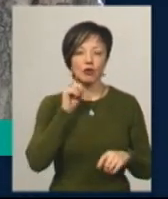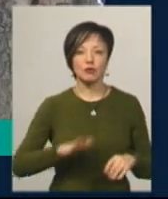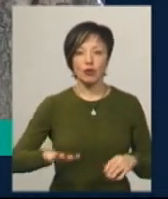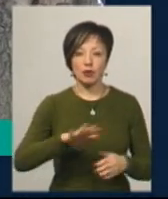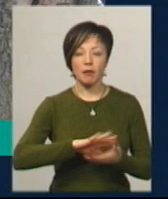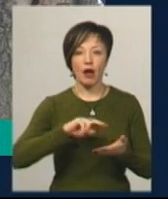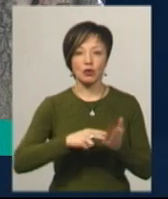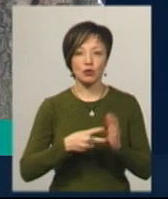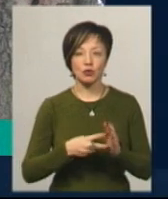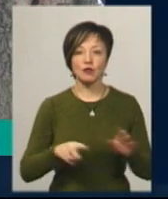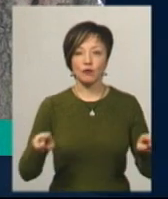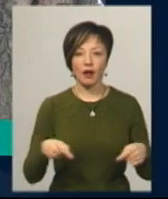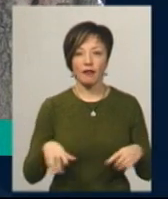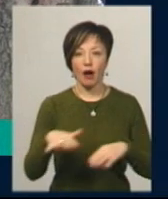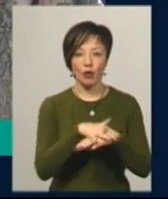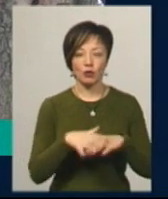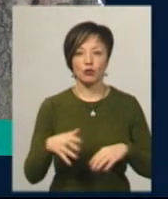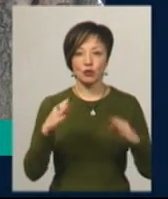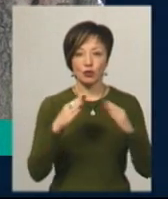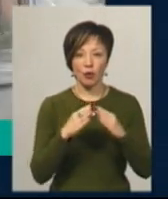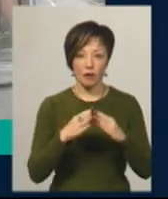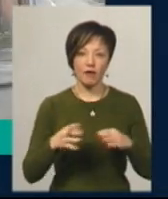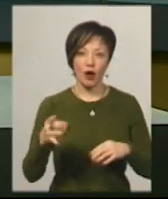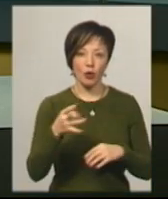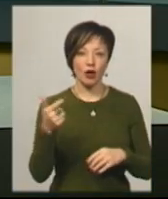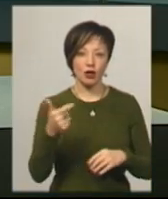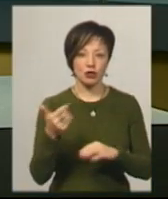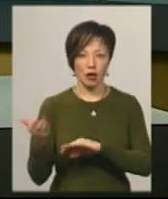планують створити в Народному домі в мікрорайоні Гречани Хмельницького.